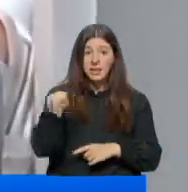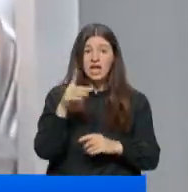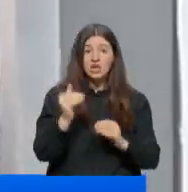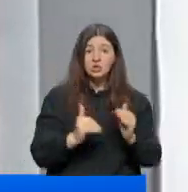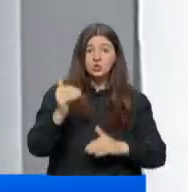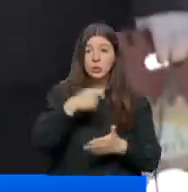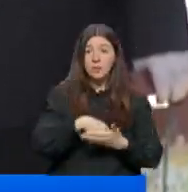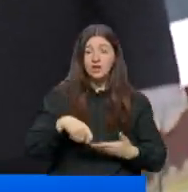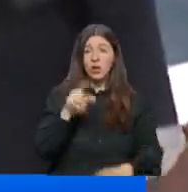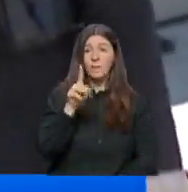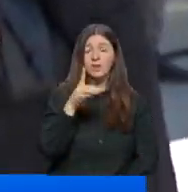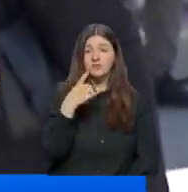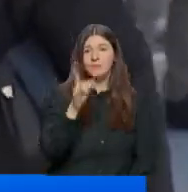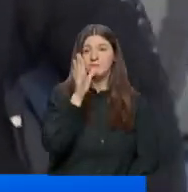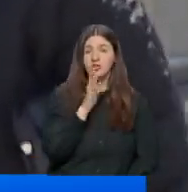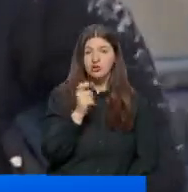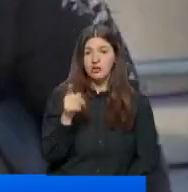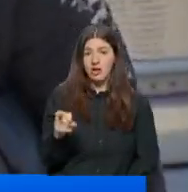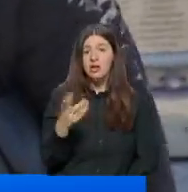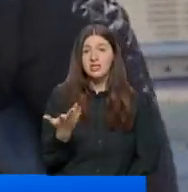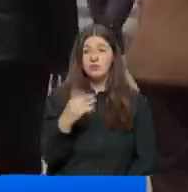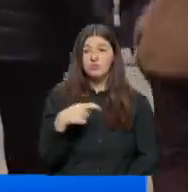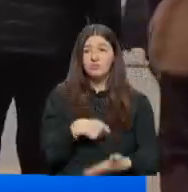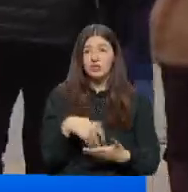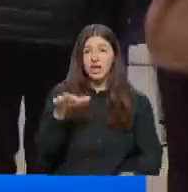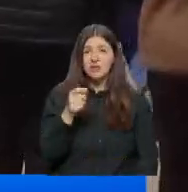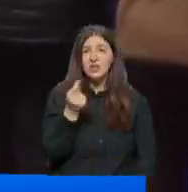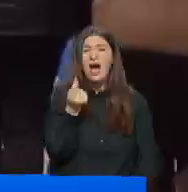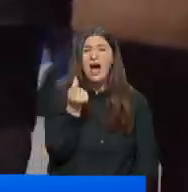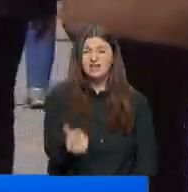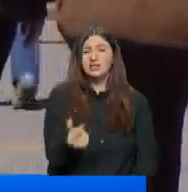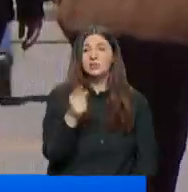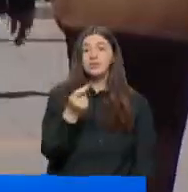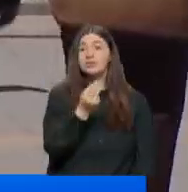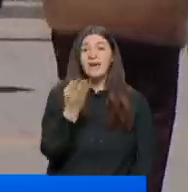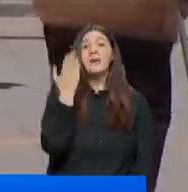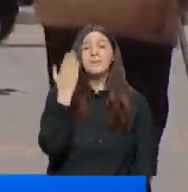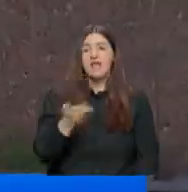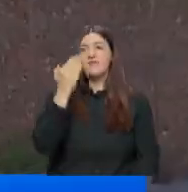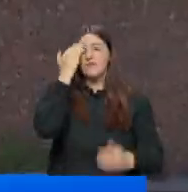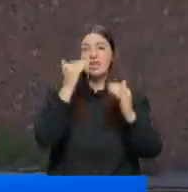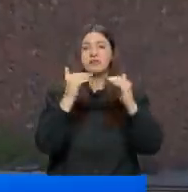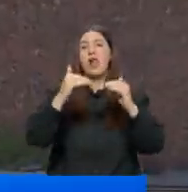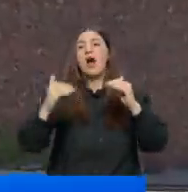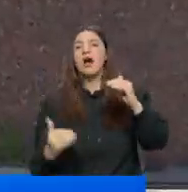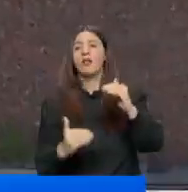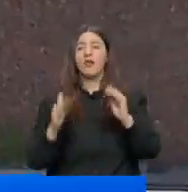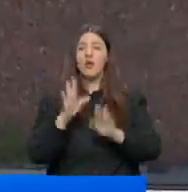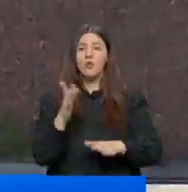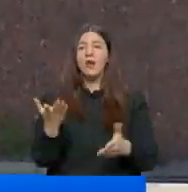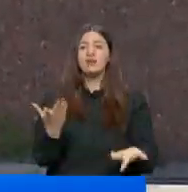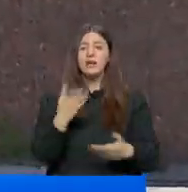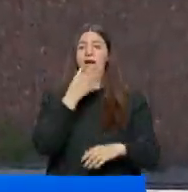en yüksek maaşı 15.500 lira. Ki bu maaşı alabilen çok çok az. Bu rakam bile yoksulluk sınırının altında.